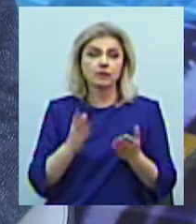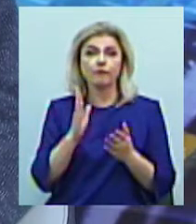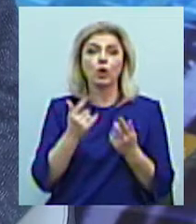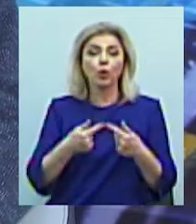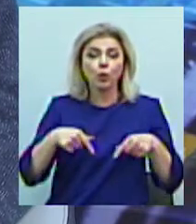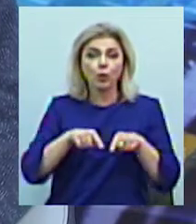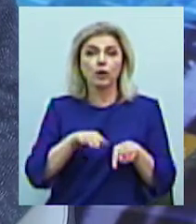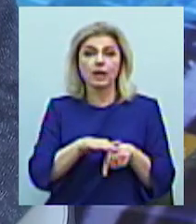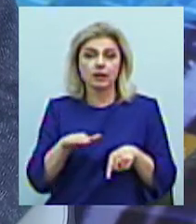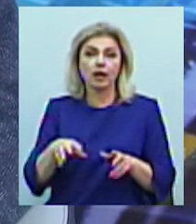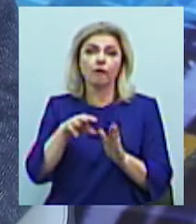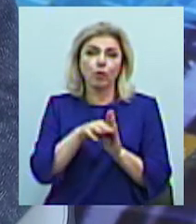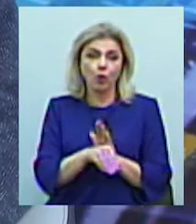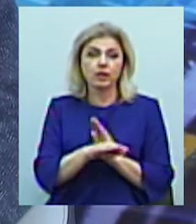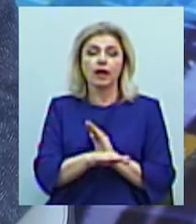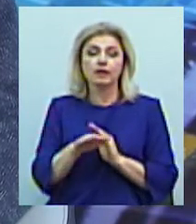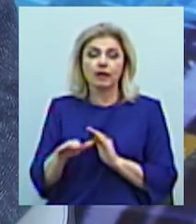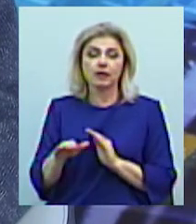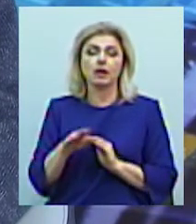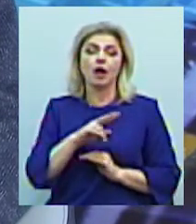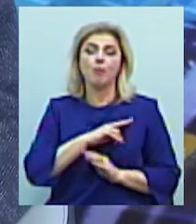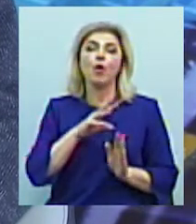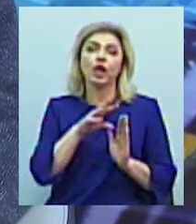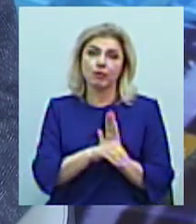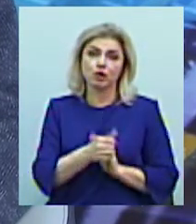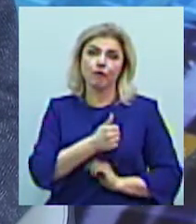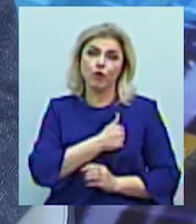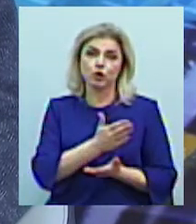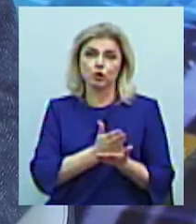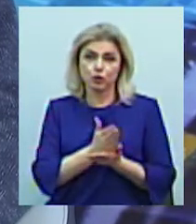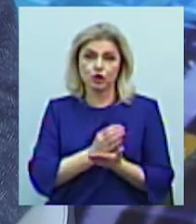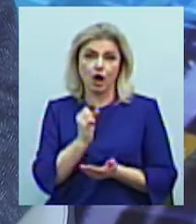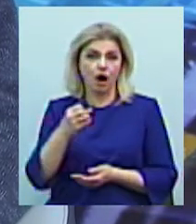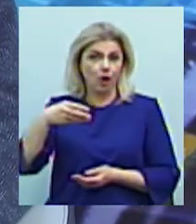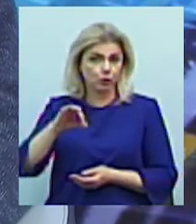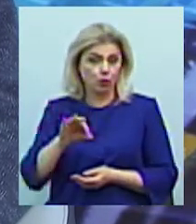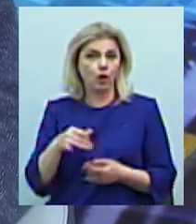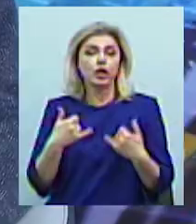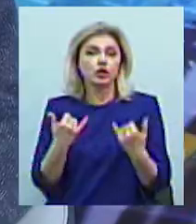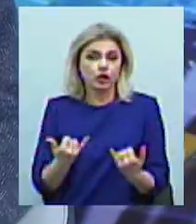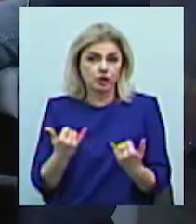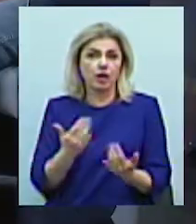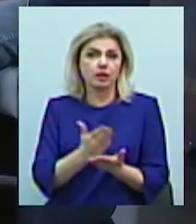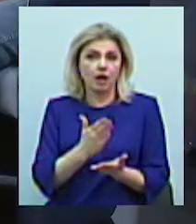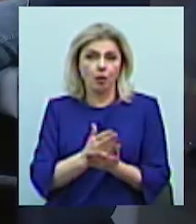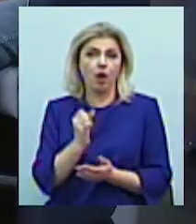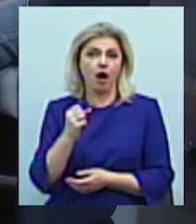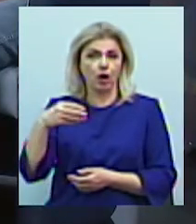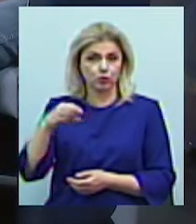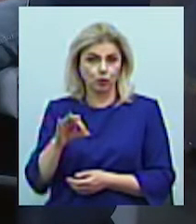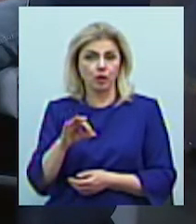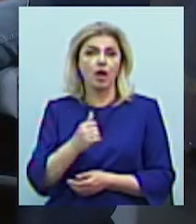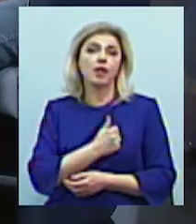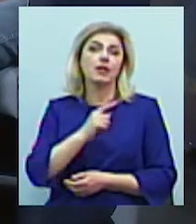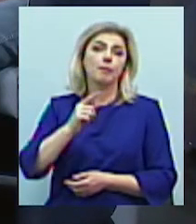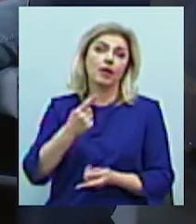входят дети погибших военнослужащих в АТО, нынешних, находящихся в АТО,